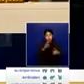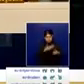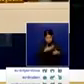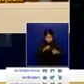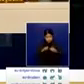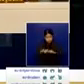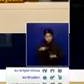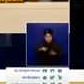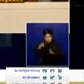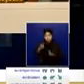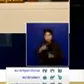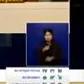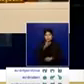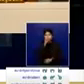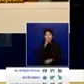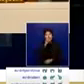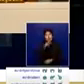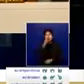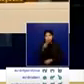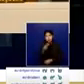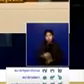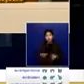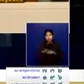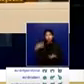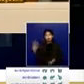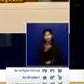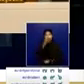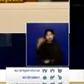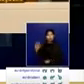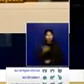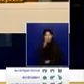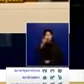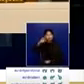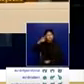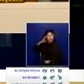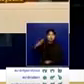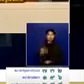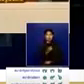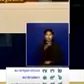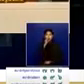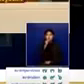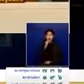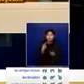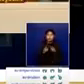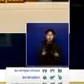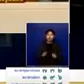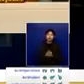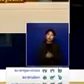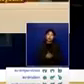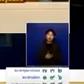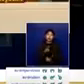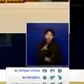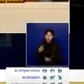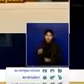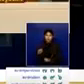ไปถามดูนะครับท่านก็พูดถึงแต่เรื่องการยึดอำนาจท่านพูดถึงรัฐประหารแต่ท่านไม่เคยพูดถึงเผด็จการรัฐสภาที่มันเ